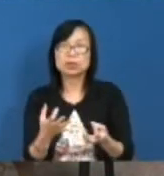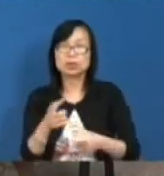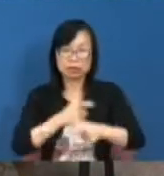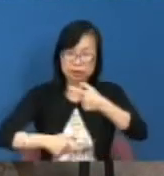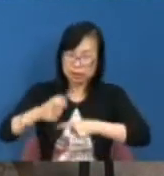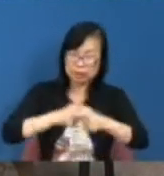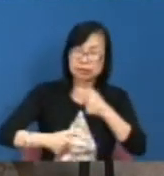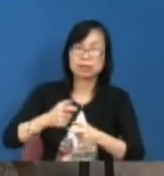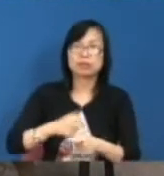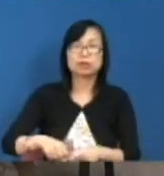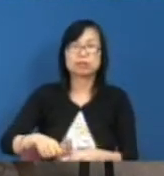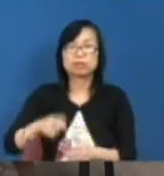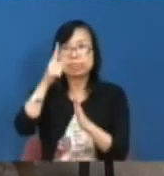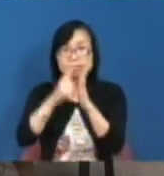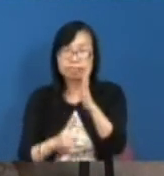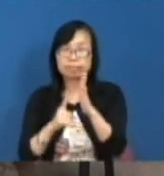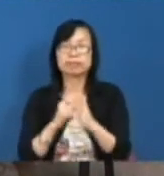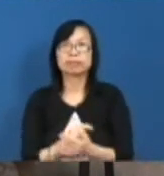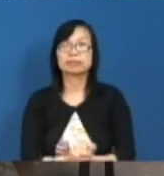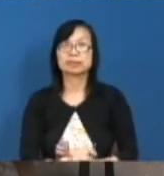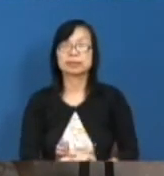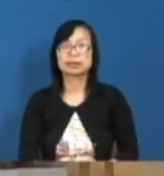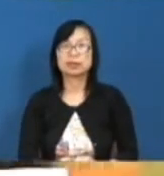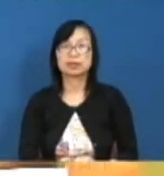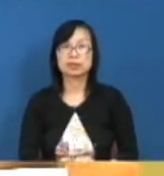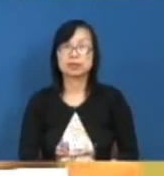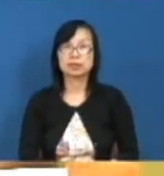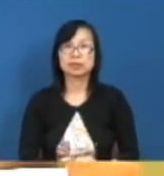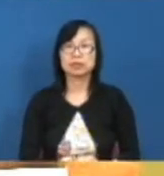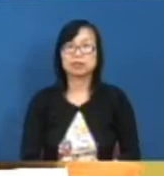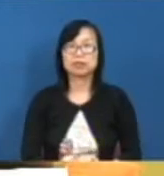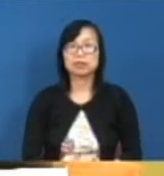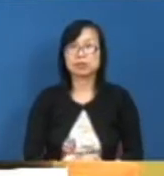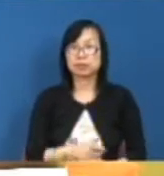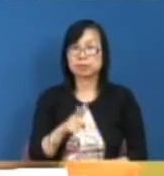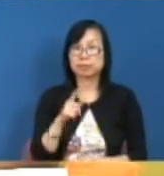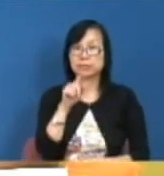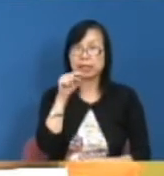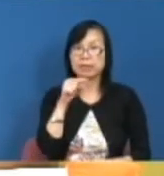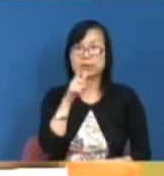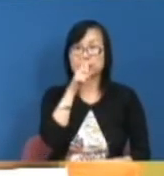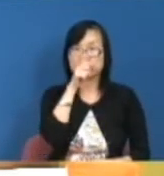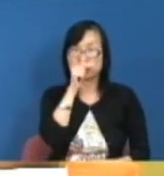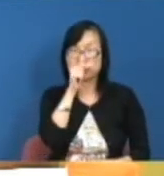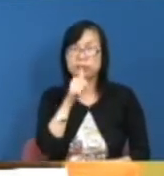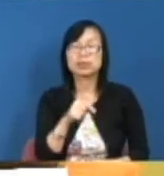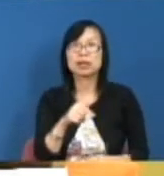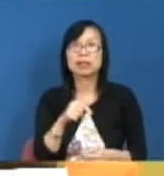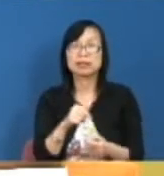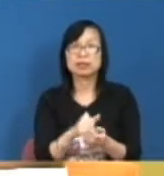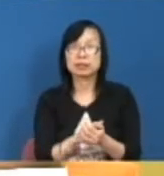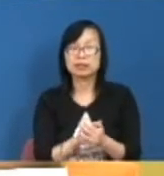要乞寧於西方？這個就是為什麼蘇聯在波爾巴喬夫之後開